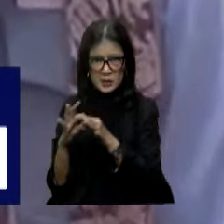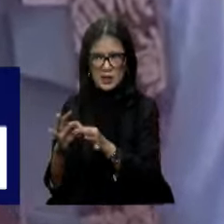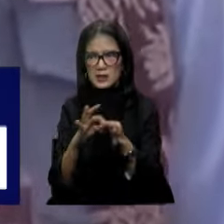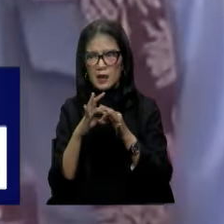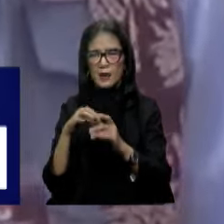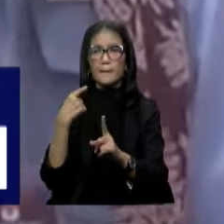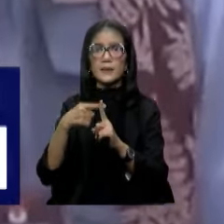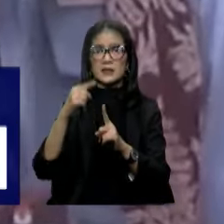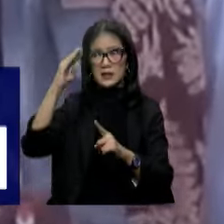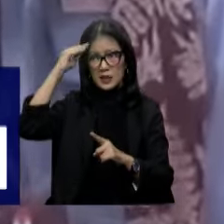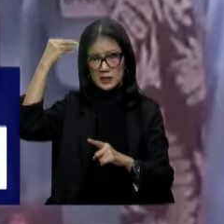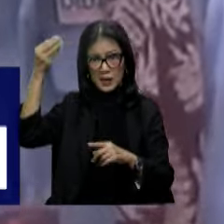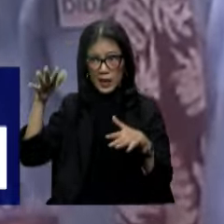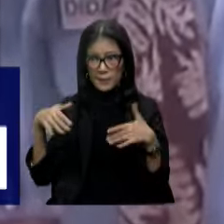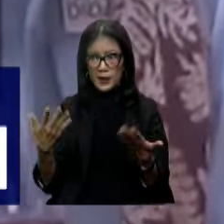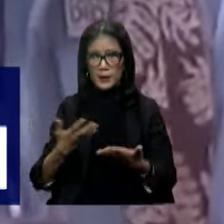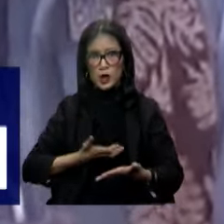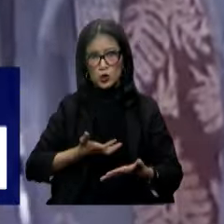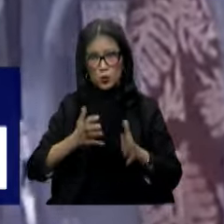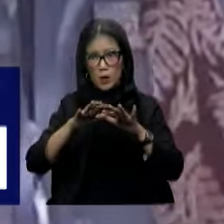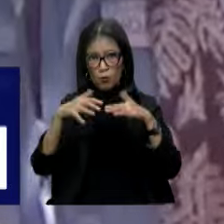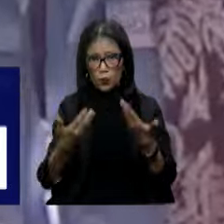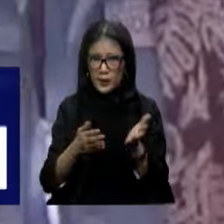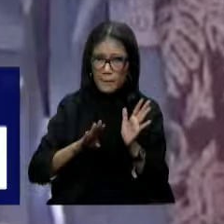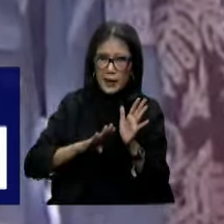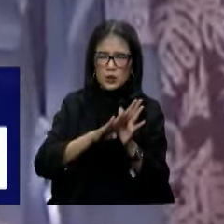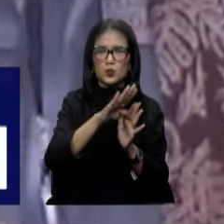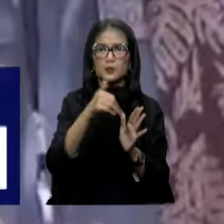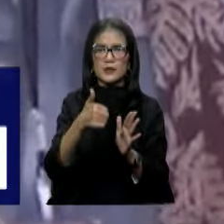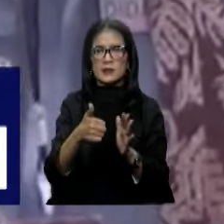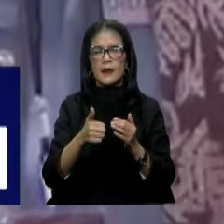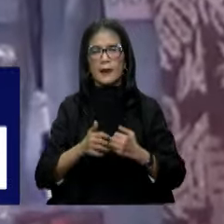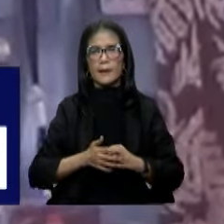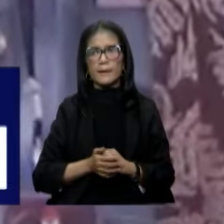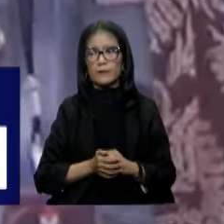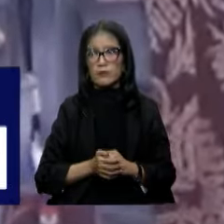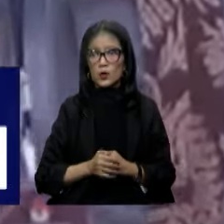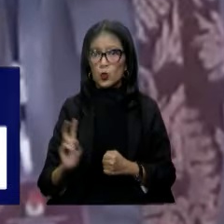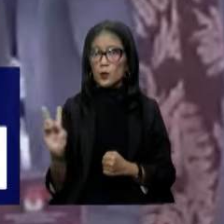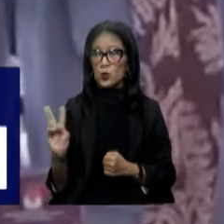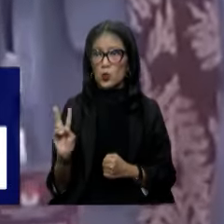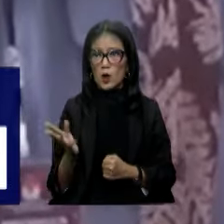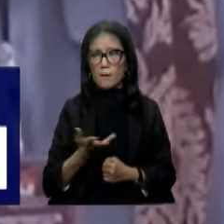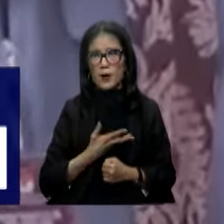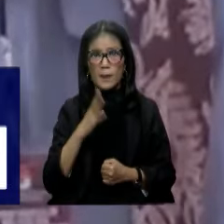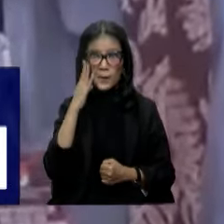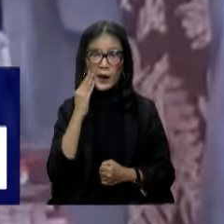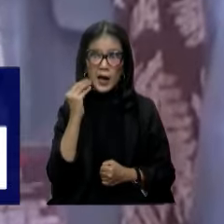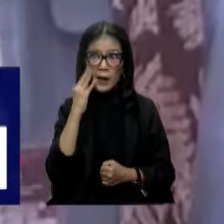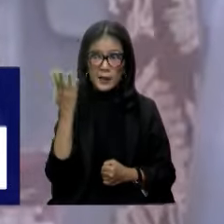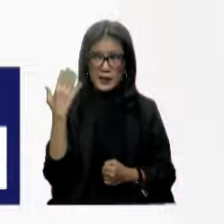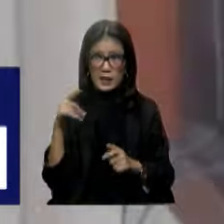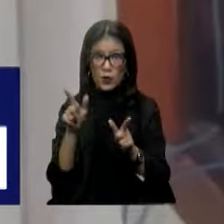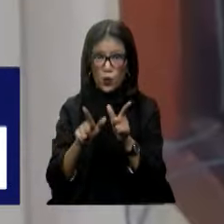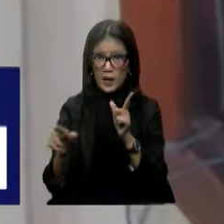pelaksanaan pembangunan ke depannya. Ada rekam jejak yang telah kami berdua lakukan saat saya sebagai wali kota dan beliau sebagai